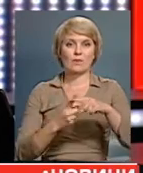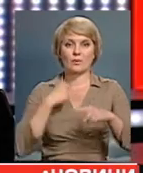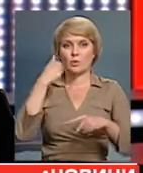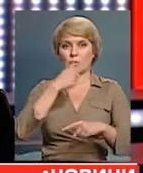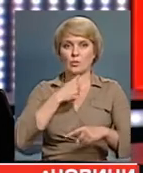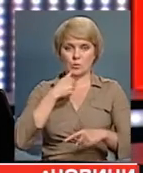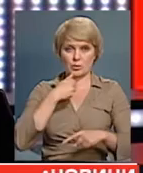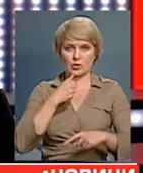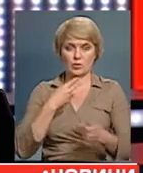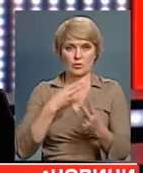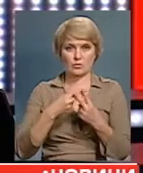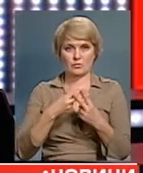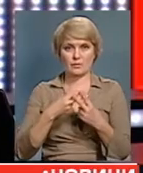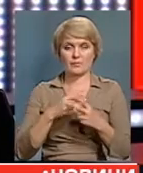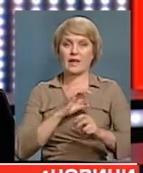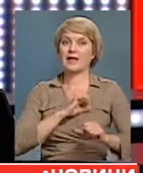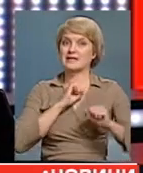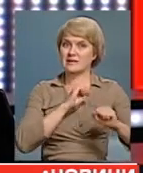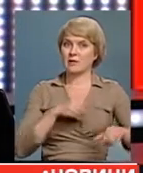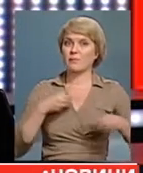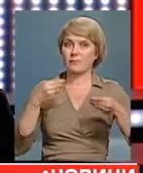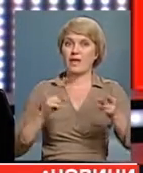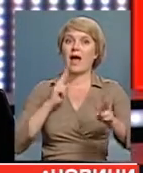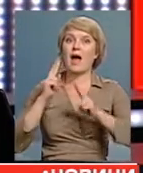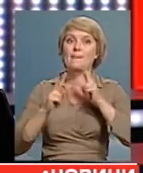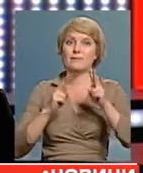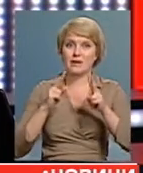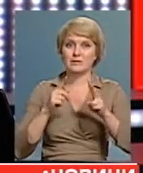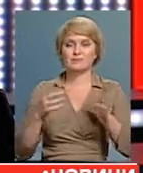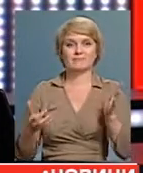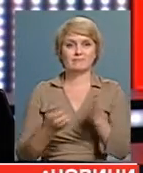Захист подав апеляцію і сьогодні виграв. Після суду Кацаба пішов до ресторану.